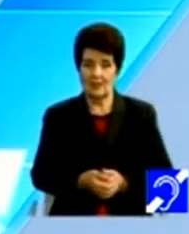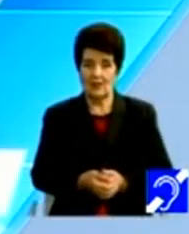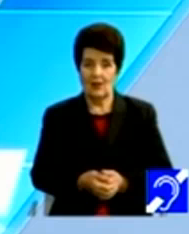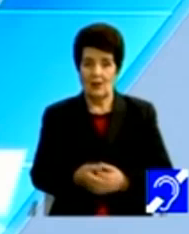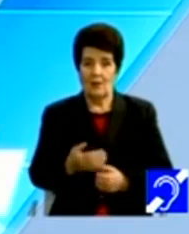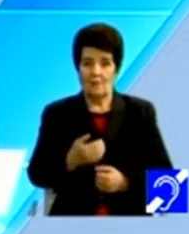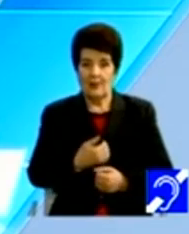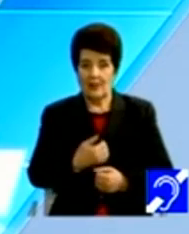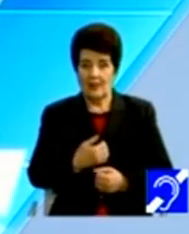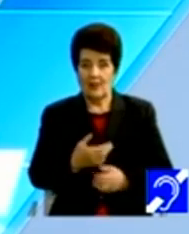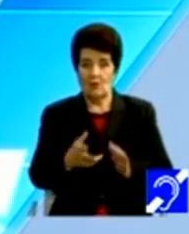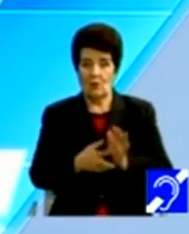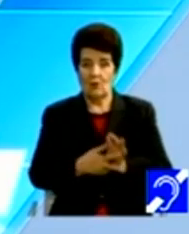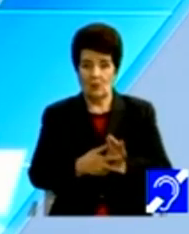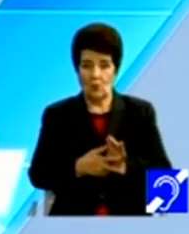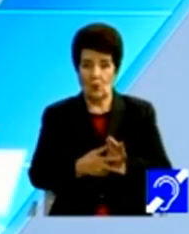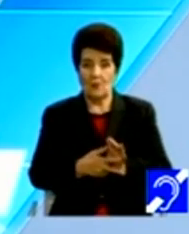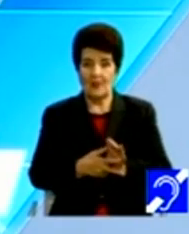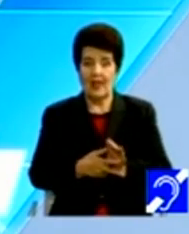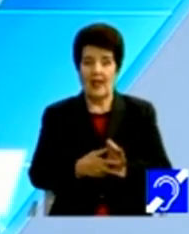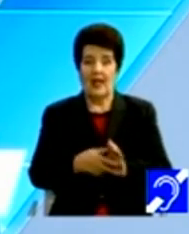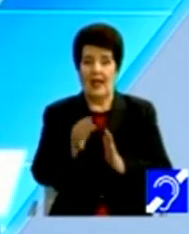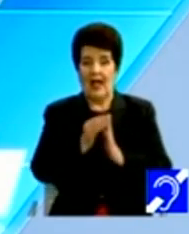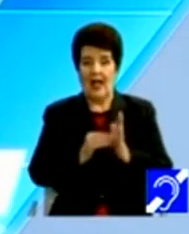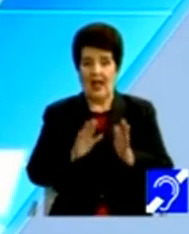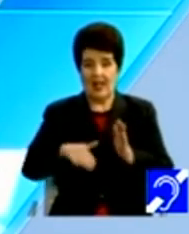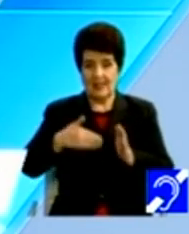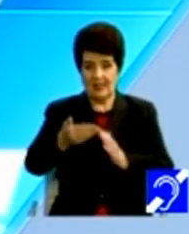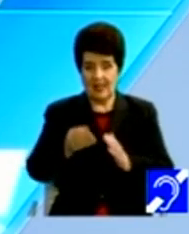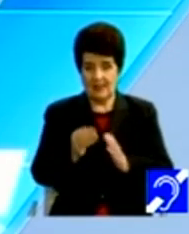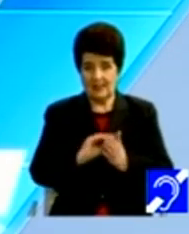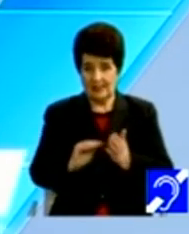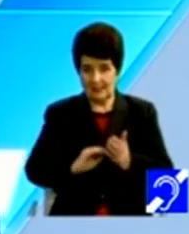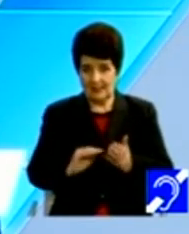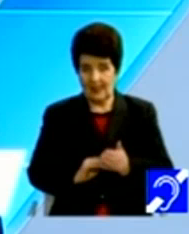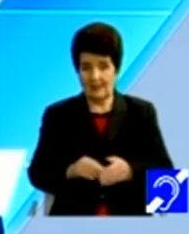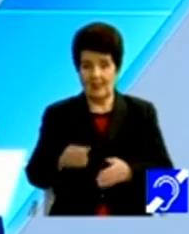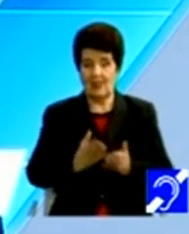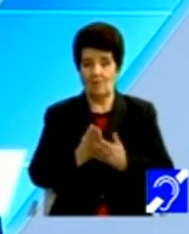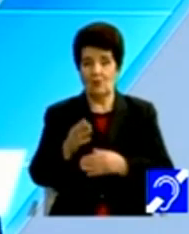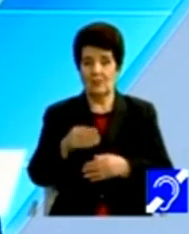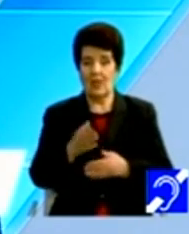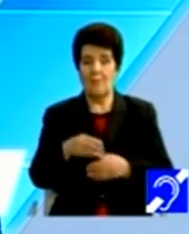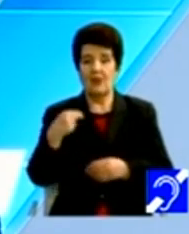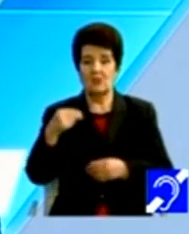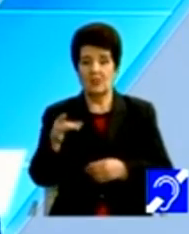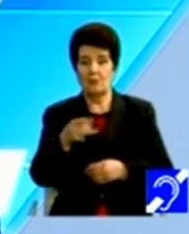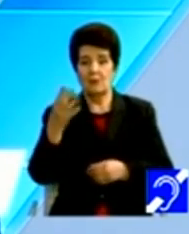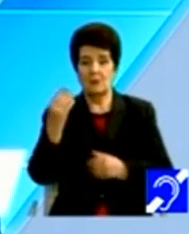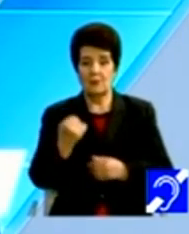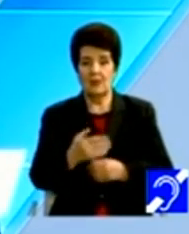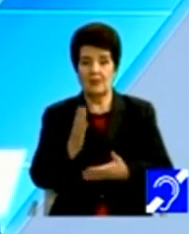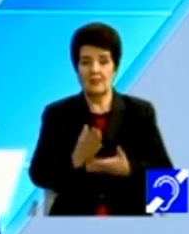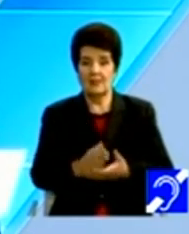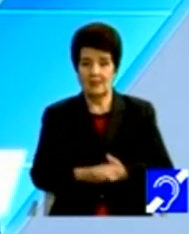sunt unul din cei 8 candidați înscriși în cursa electorală pentru alegere la funcție de președinte a Republicii Moldova. Sincer